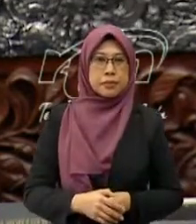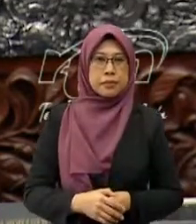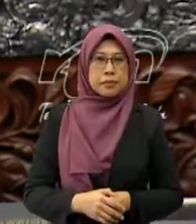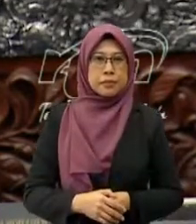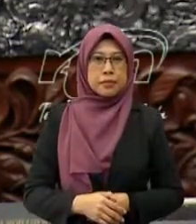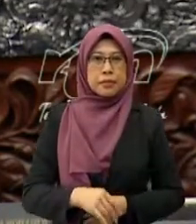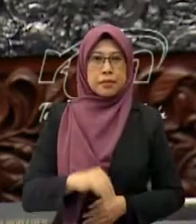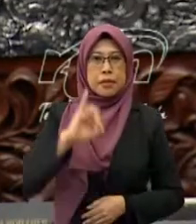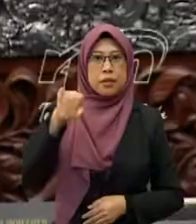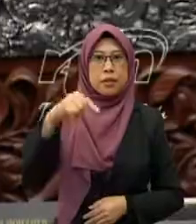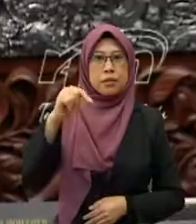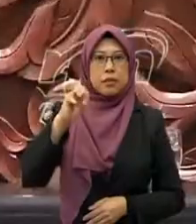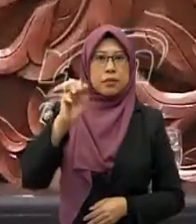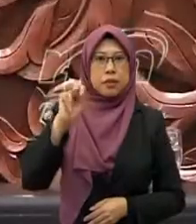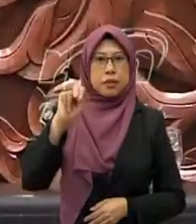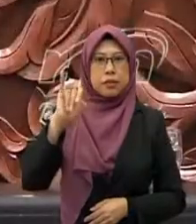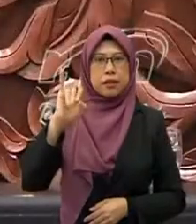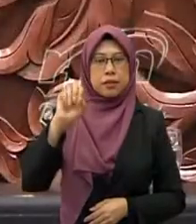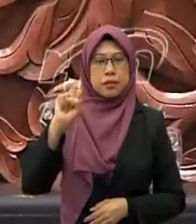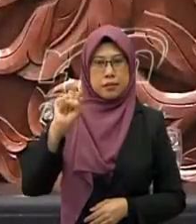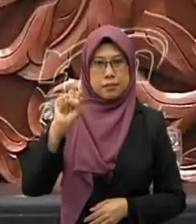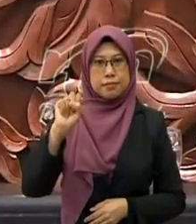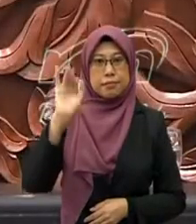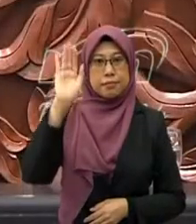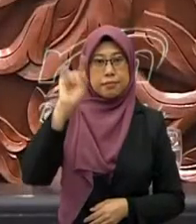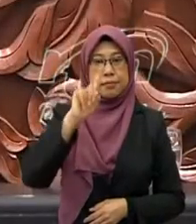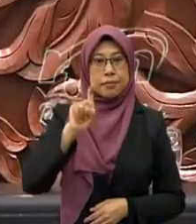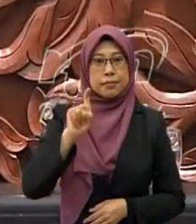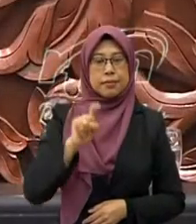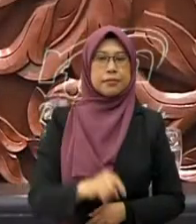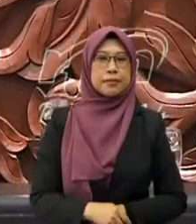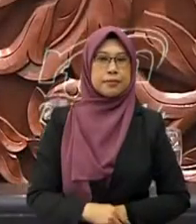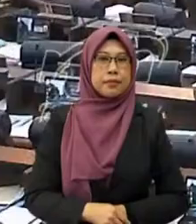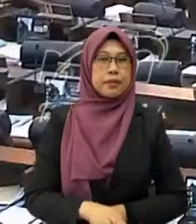tanya manis tanya manis